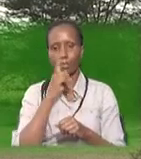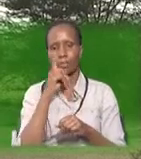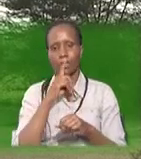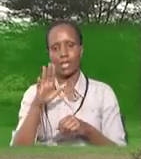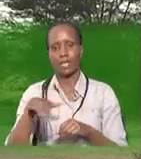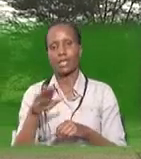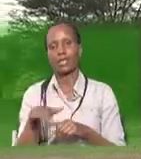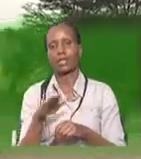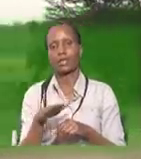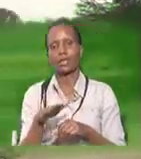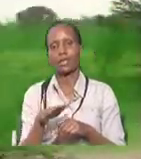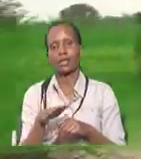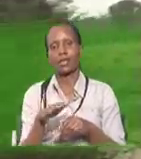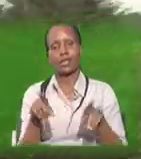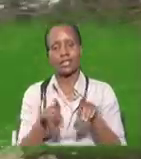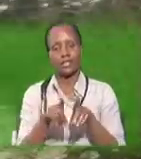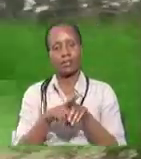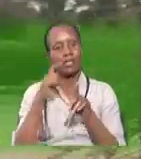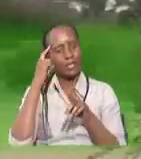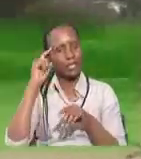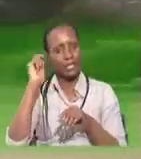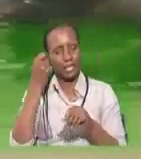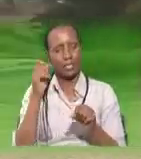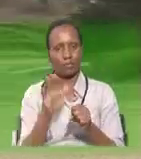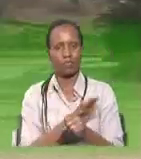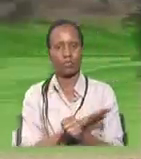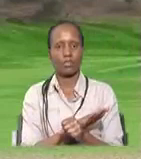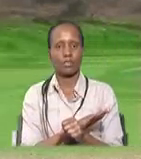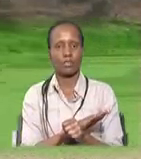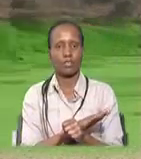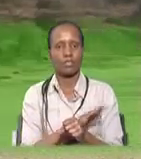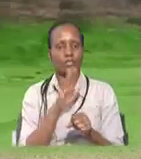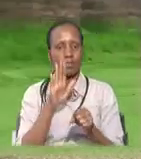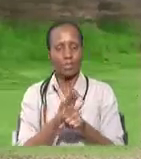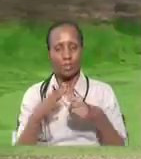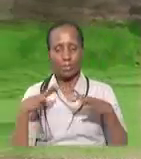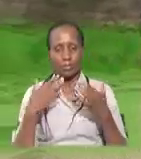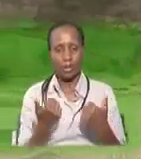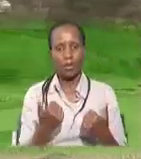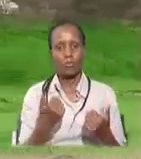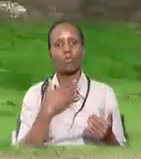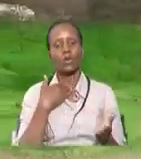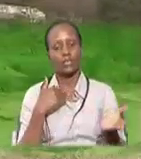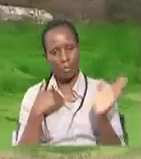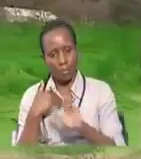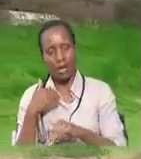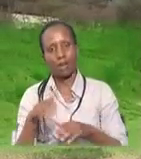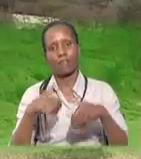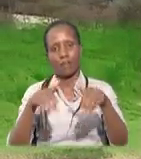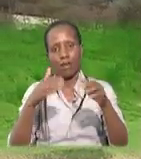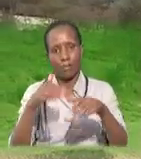around this place, even around, I think, in Kenya. So watu wengi wameanza kurudi